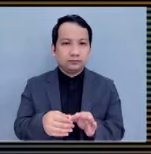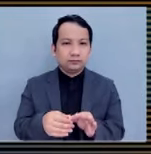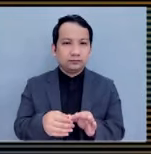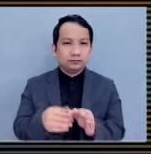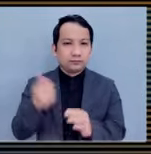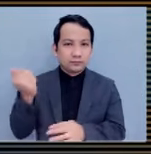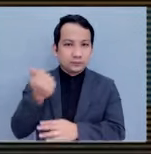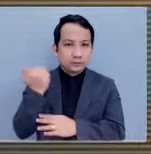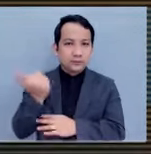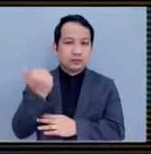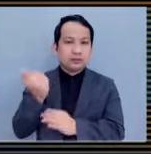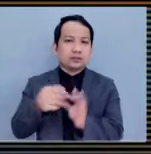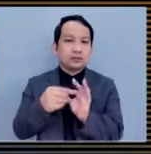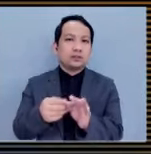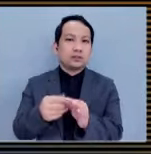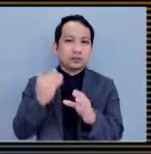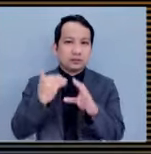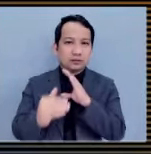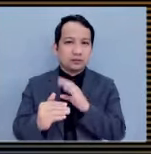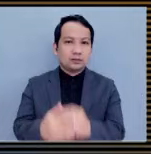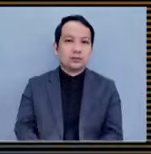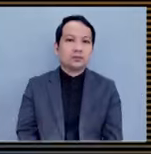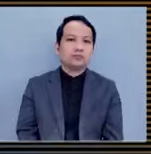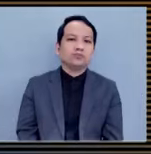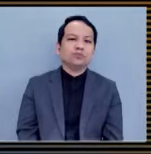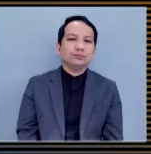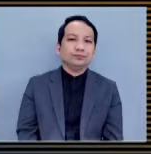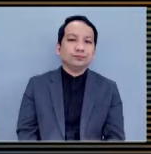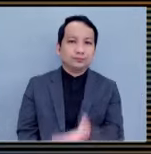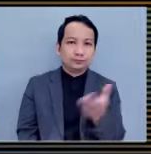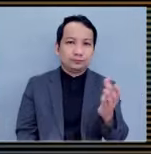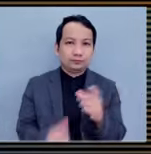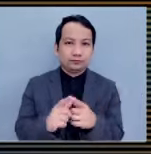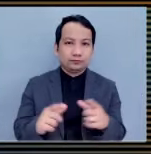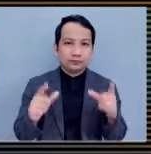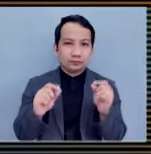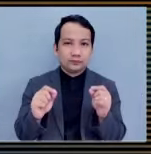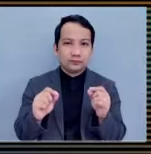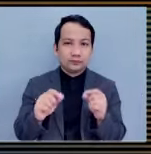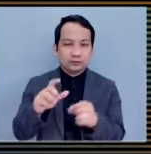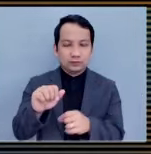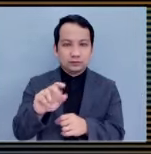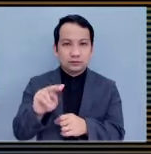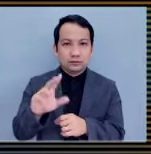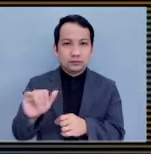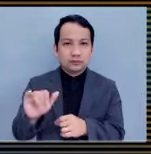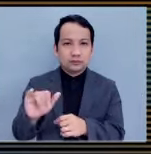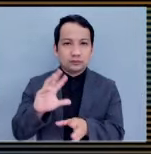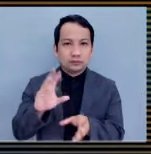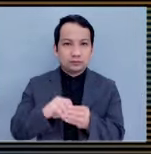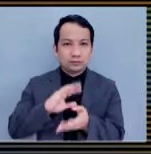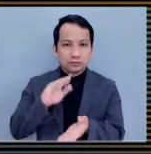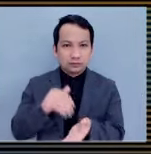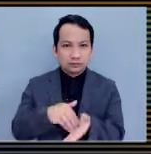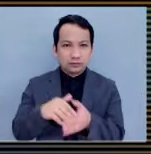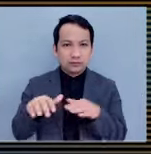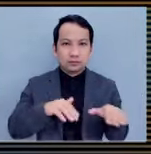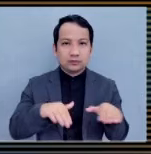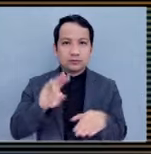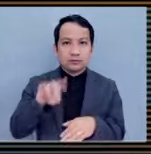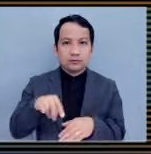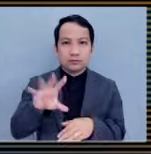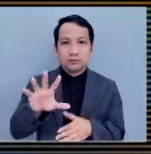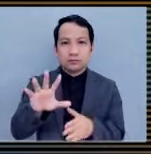namin sa email namin. Ayon sa Japan Meteorological Agency, naitala ang epicenter ng magnitude 7.5 na lindol